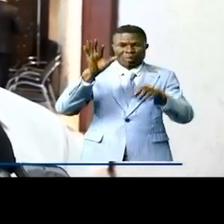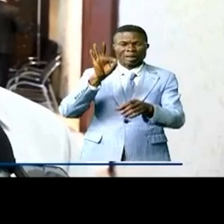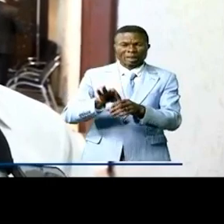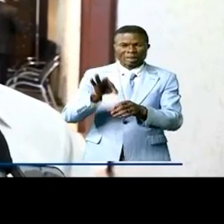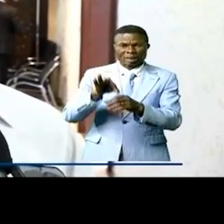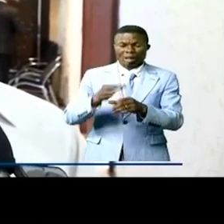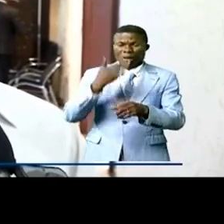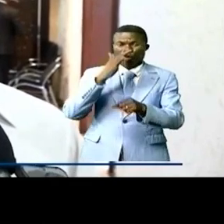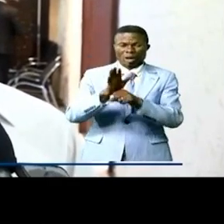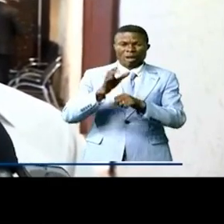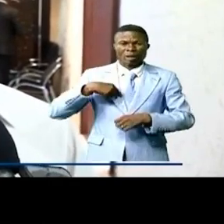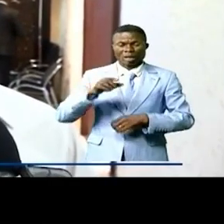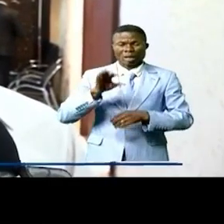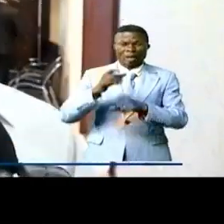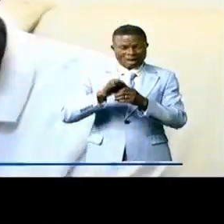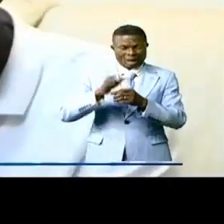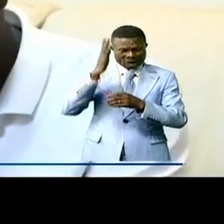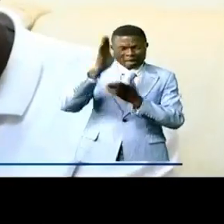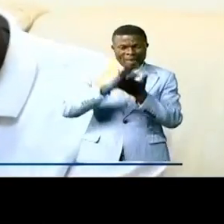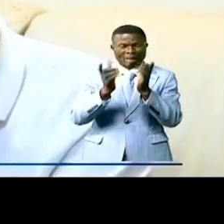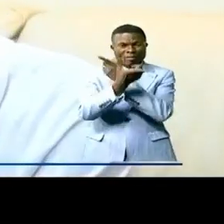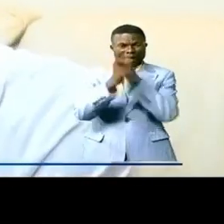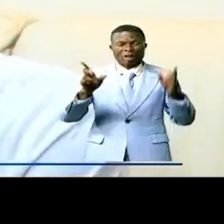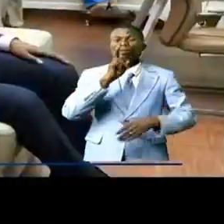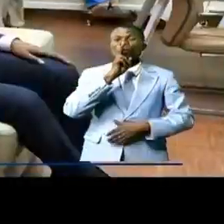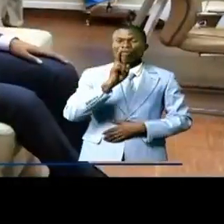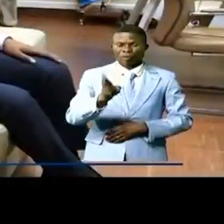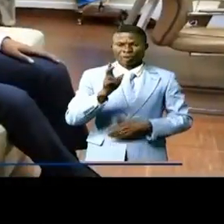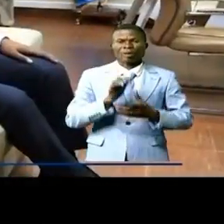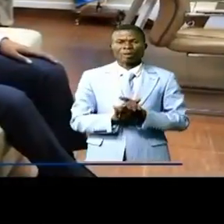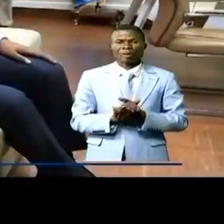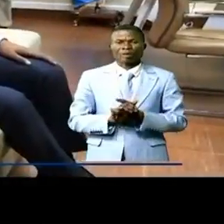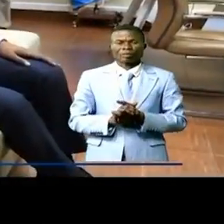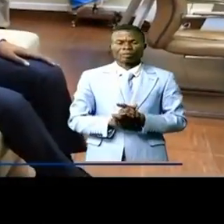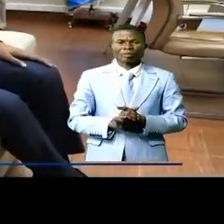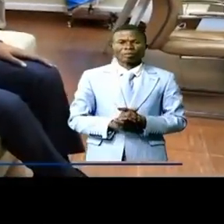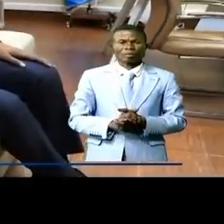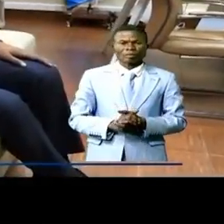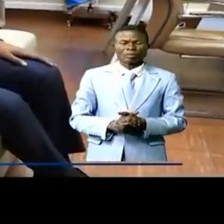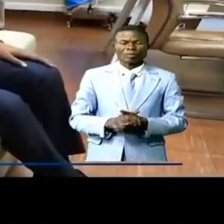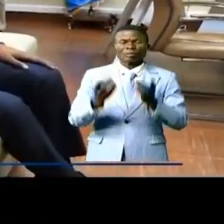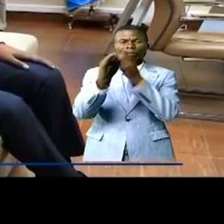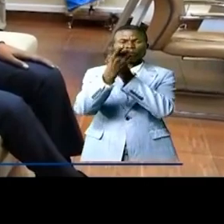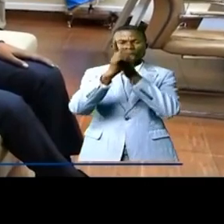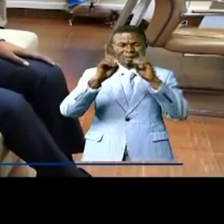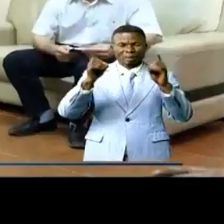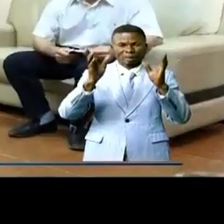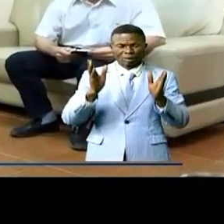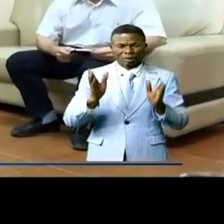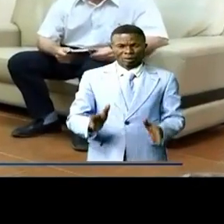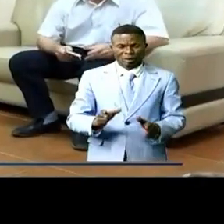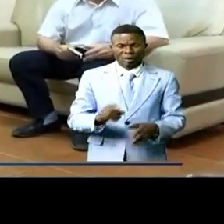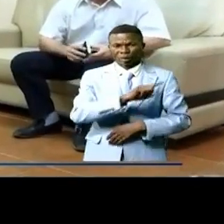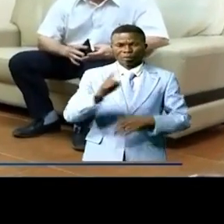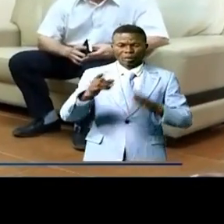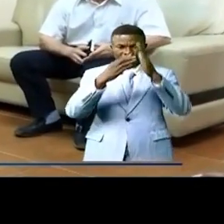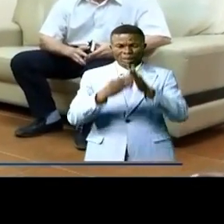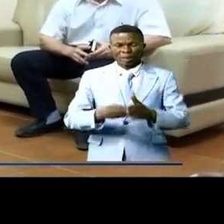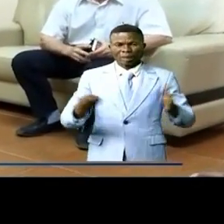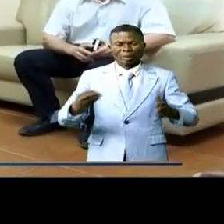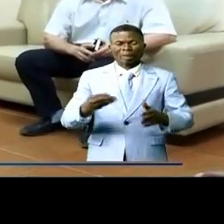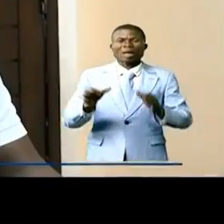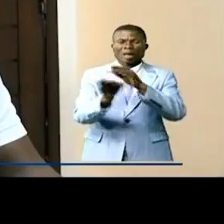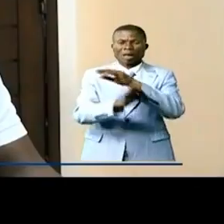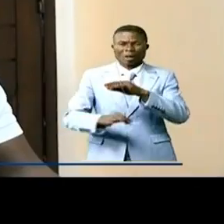que payer conjointement par les républicains et les démocrates en 1983 la fondation d'aidé